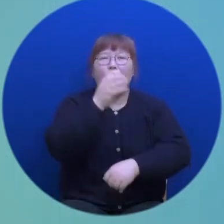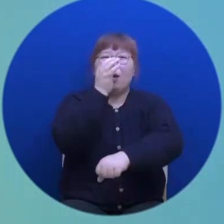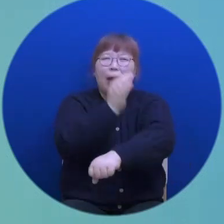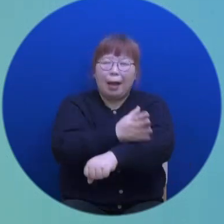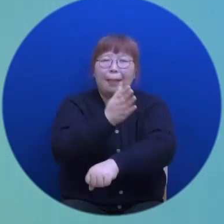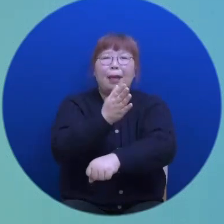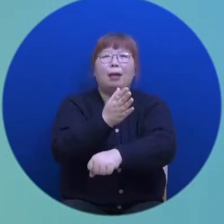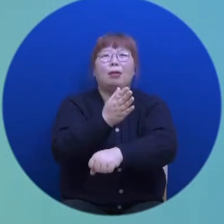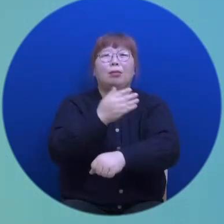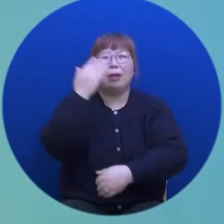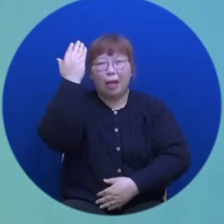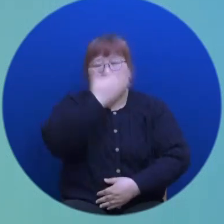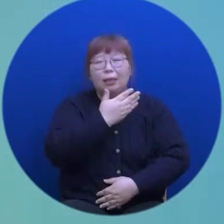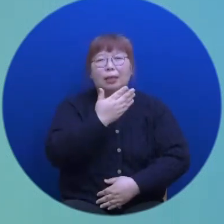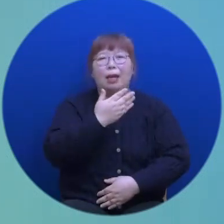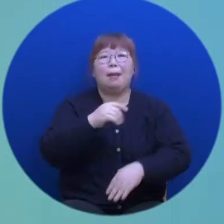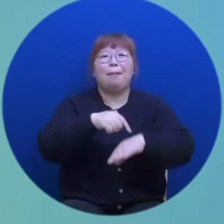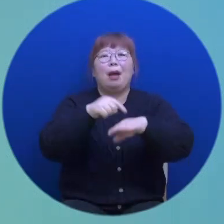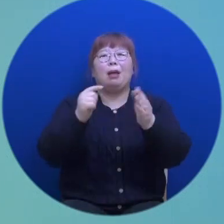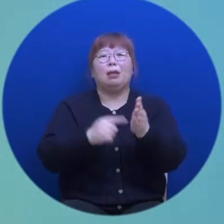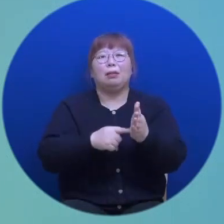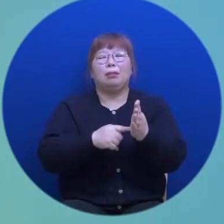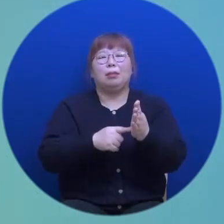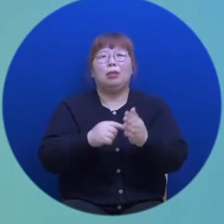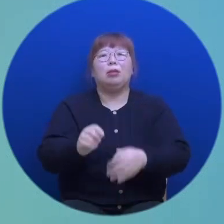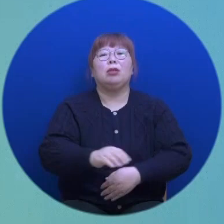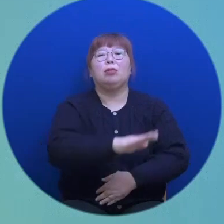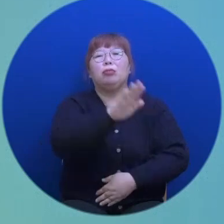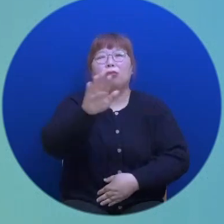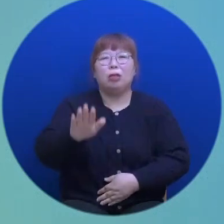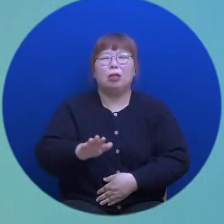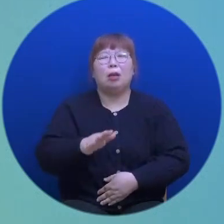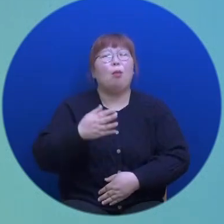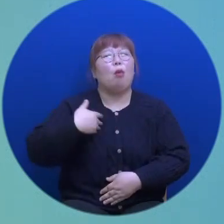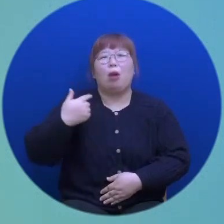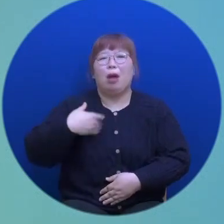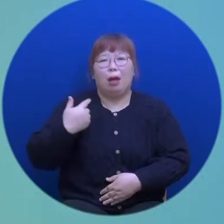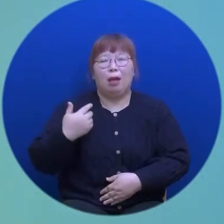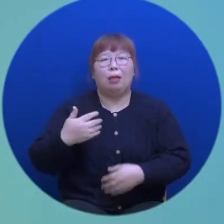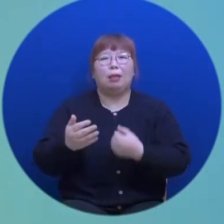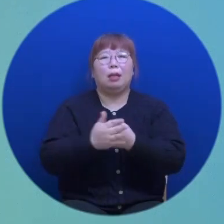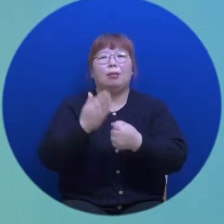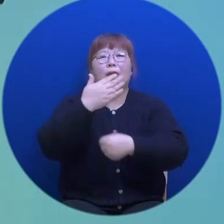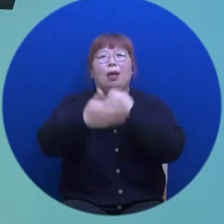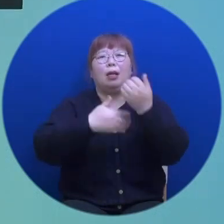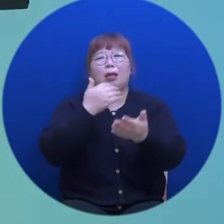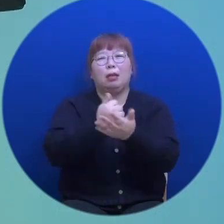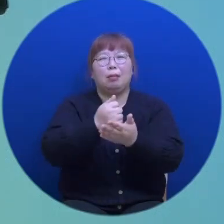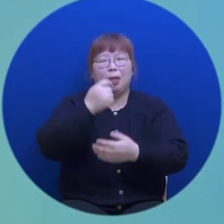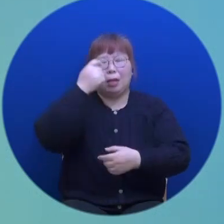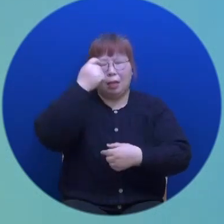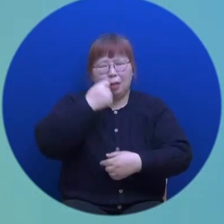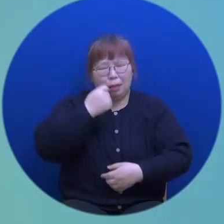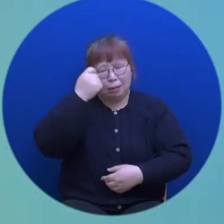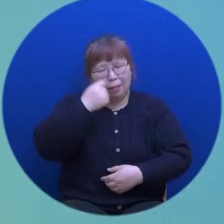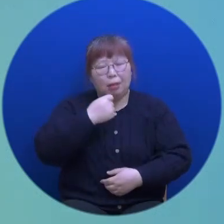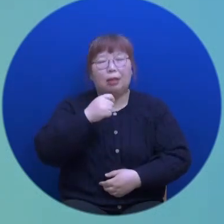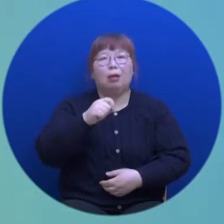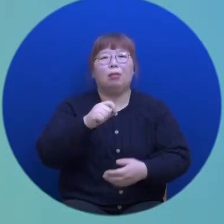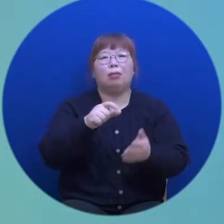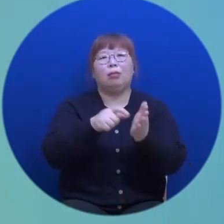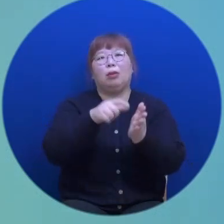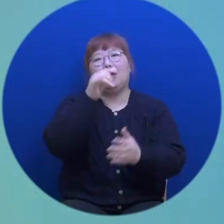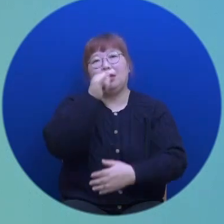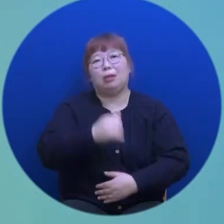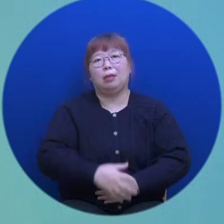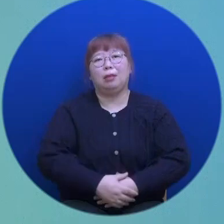단순하며 고결한 하나님의 마음을 알아들이는 자가 없어서 하나님께서 슬퍼하신다 라는